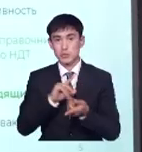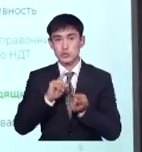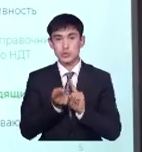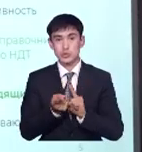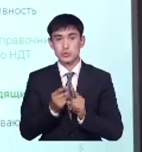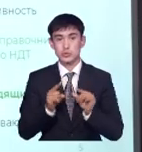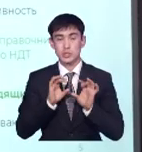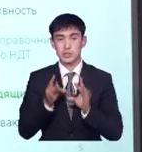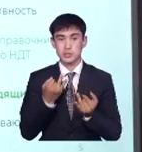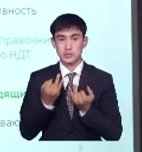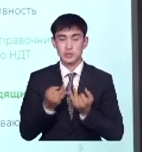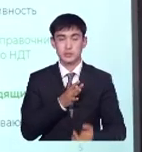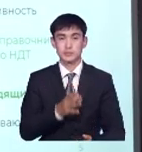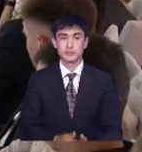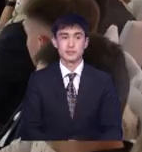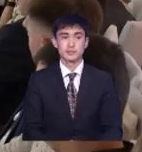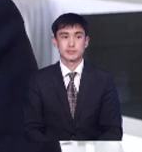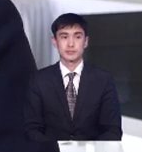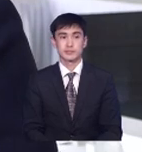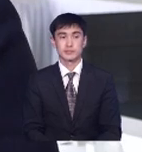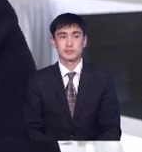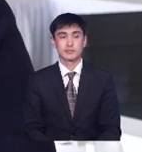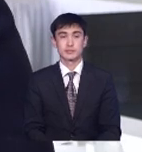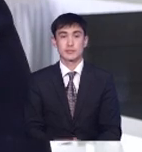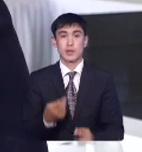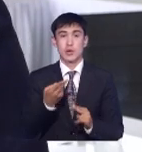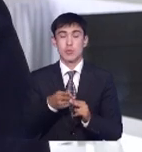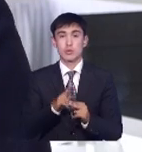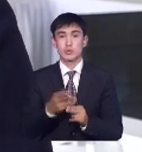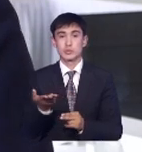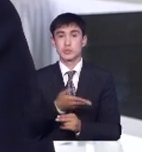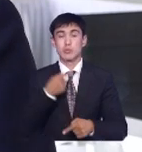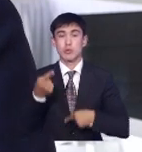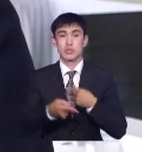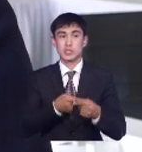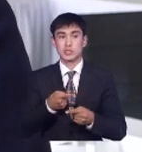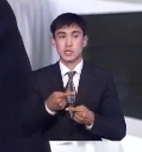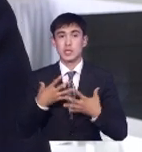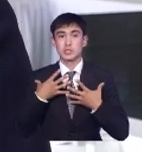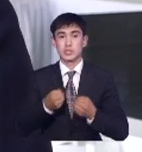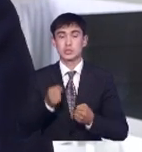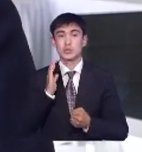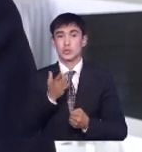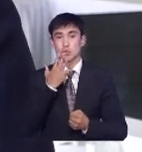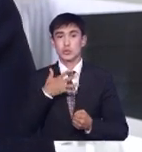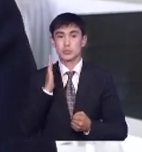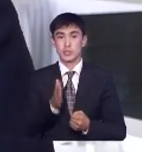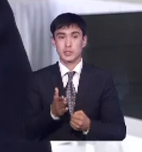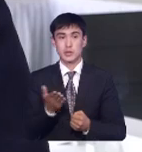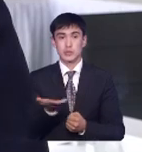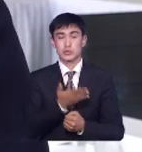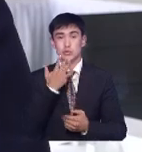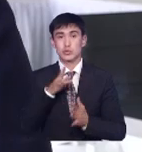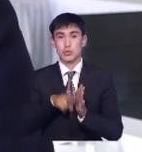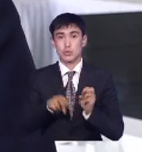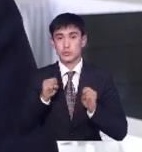өзгеру жайында сөз қозғады. Бұл не береді? Болашақта бізде жеңісті ұлт болу үшін біздің ұлттық